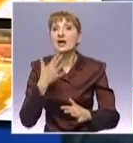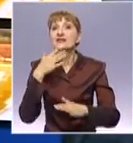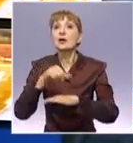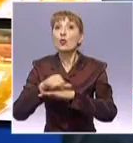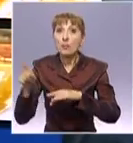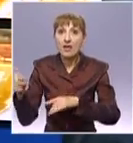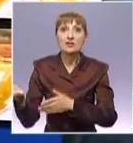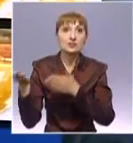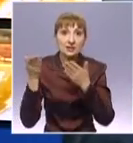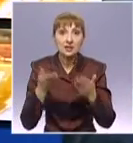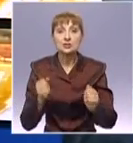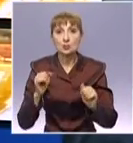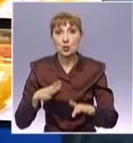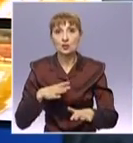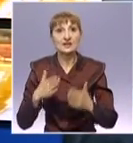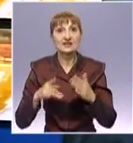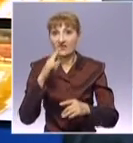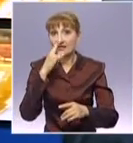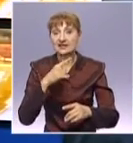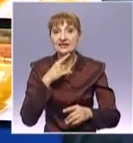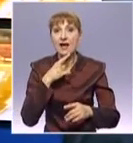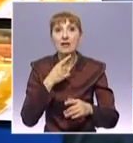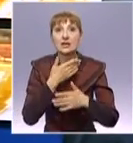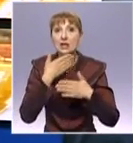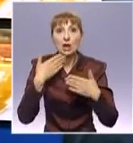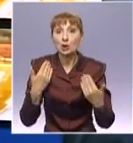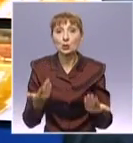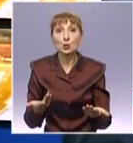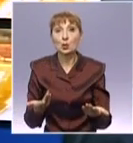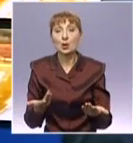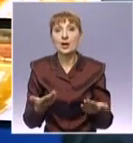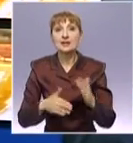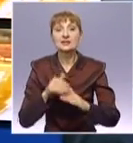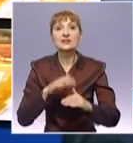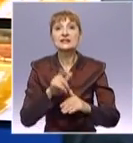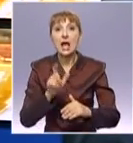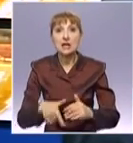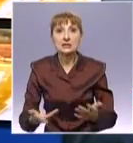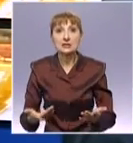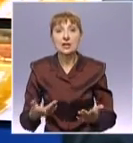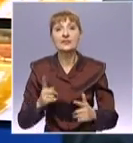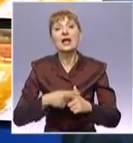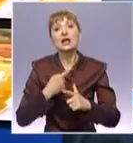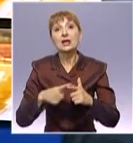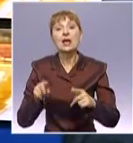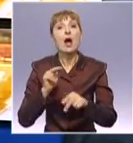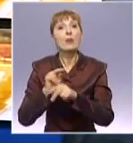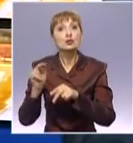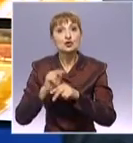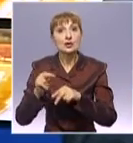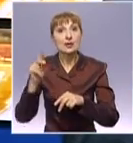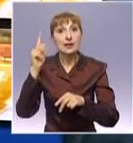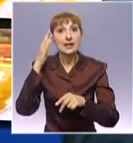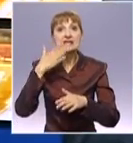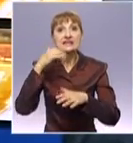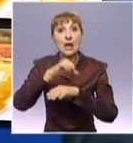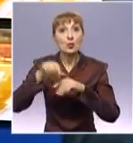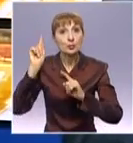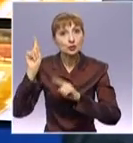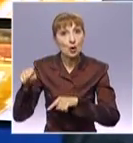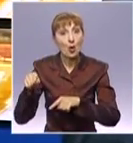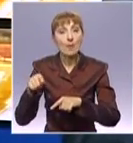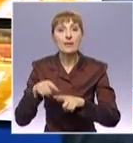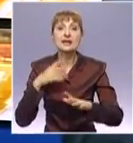зарубежного, если в Казахстане такого рода, например, не найдется специалиста, или же обучение за рубежом, или стажировки